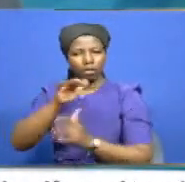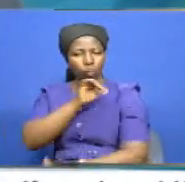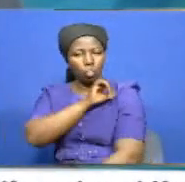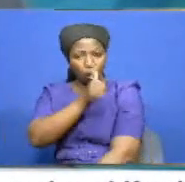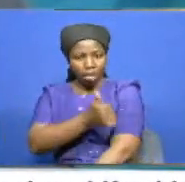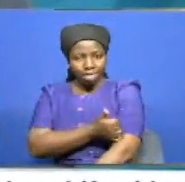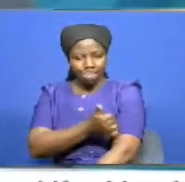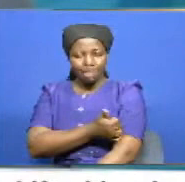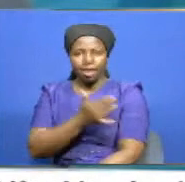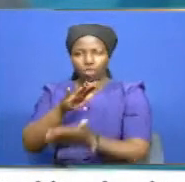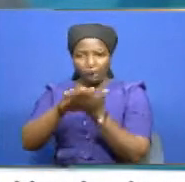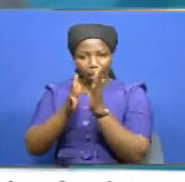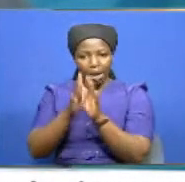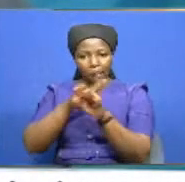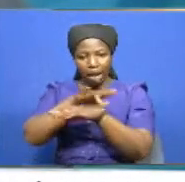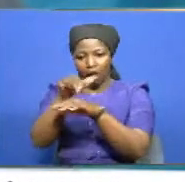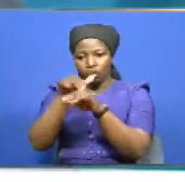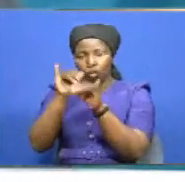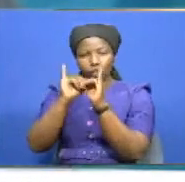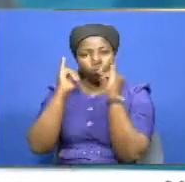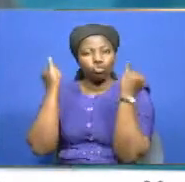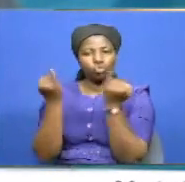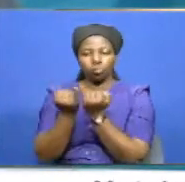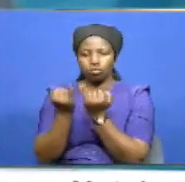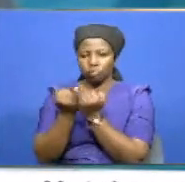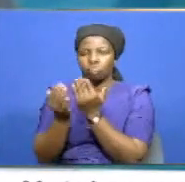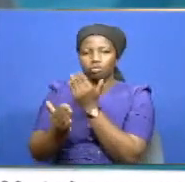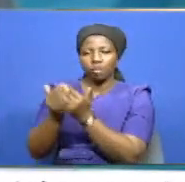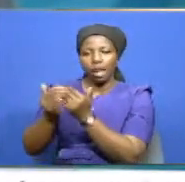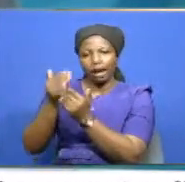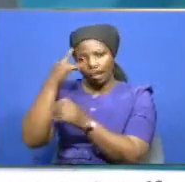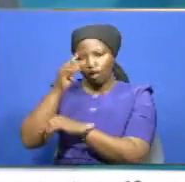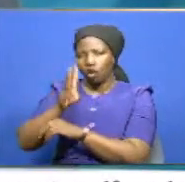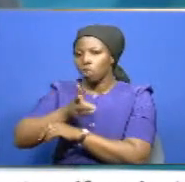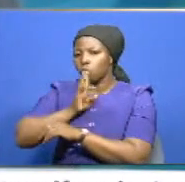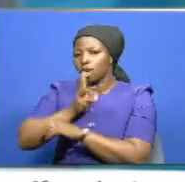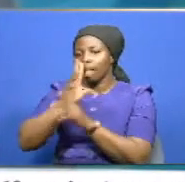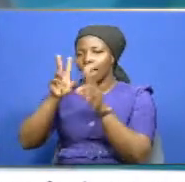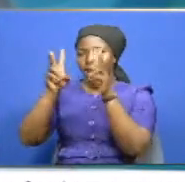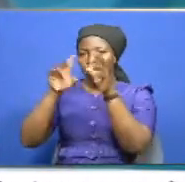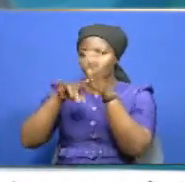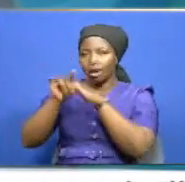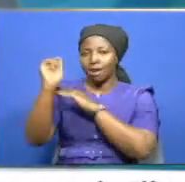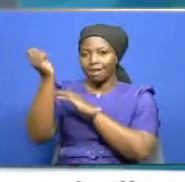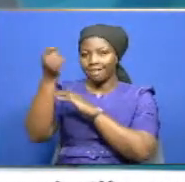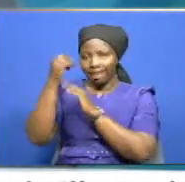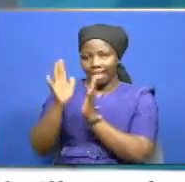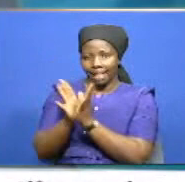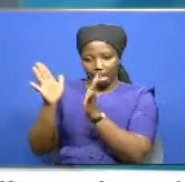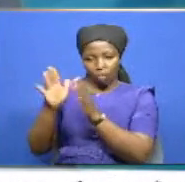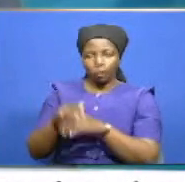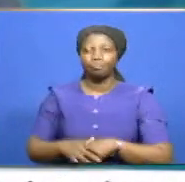national institution ya kuangalia maneno ya maji Kenya yote. Na hiyo sasa